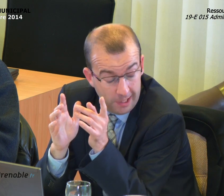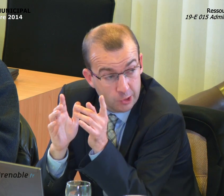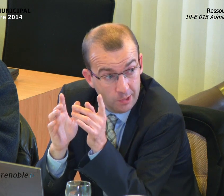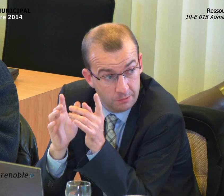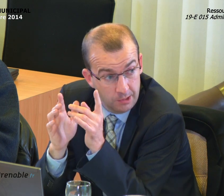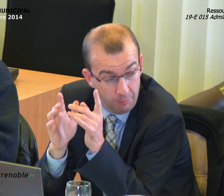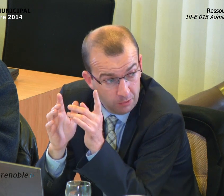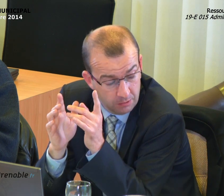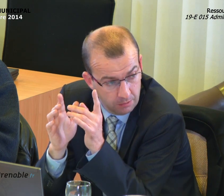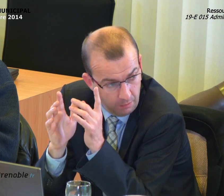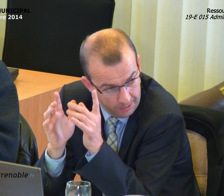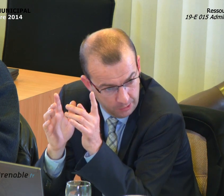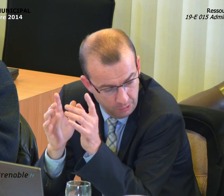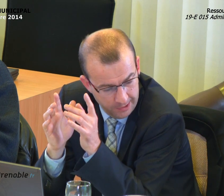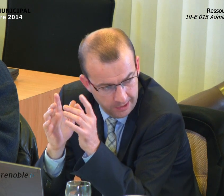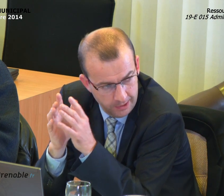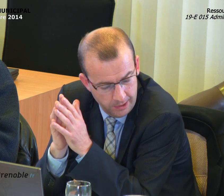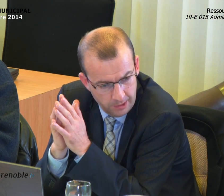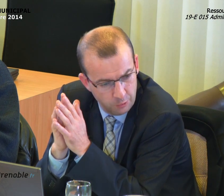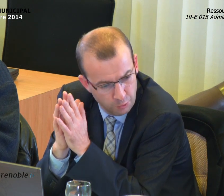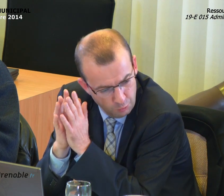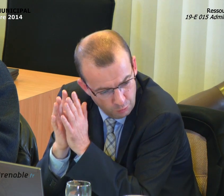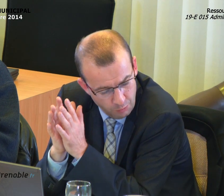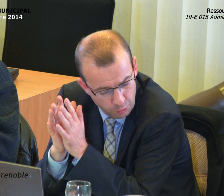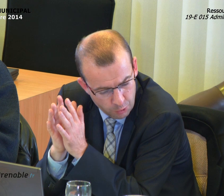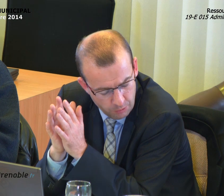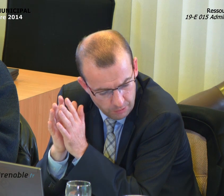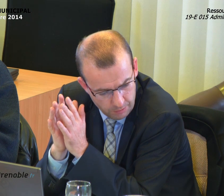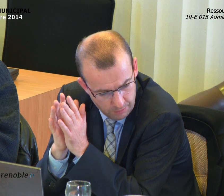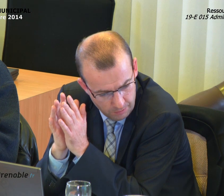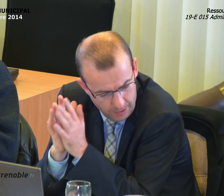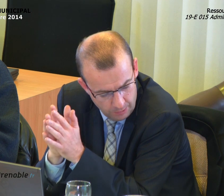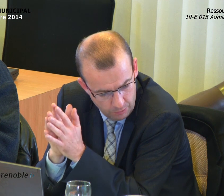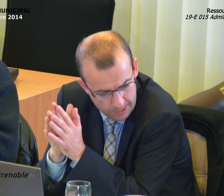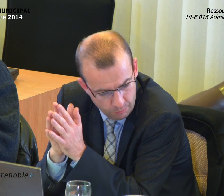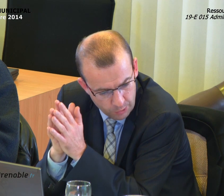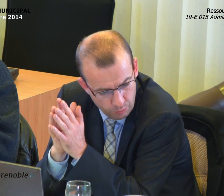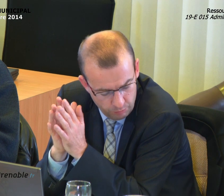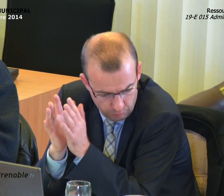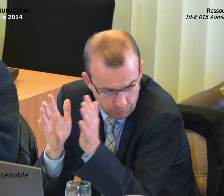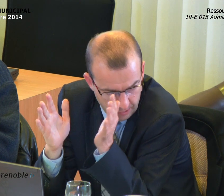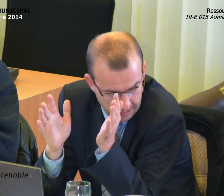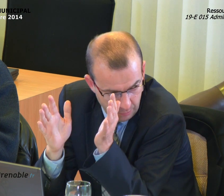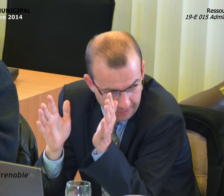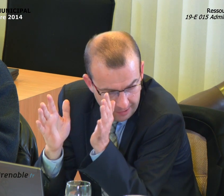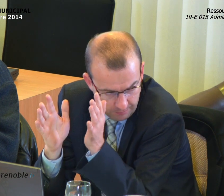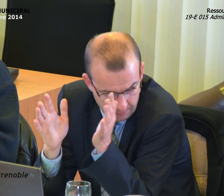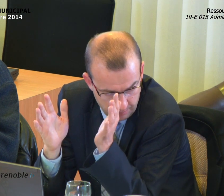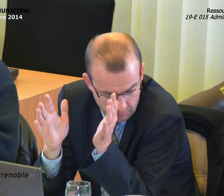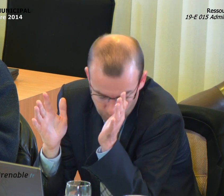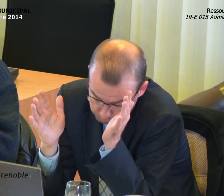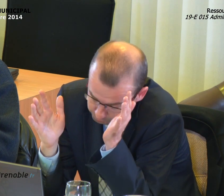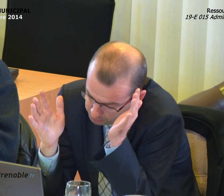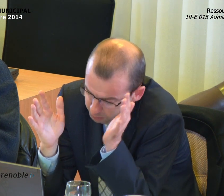à l'adjointe qui la porte en particulier demandons que l'assemblée si le